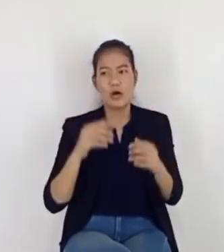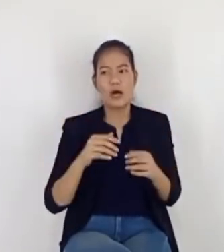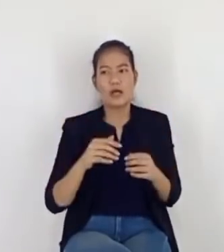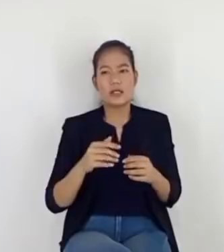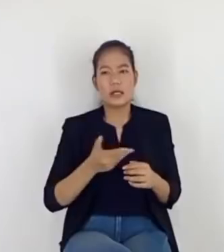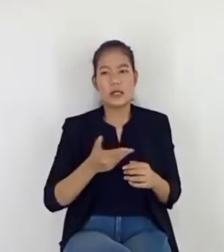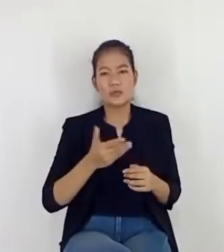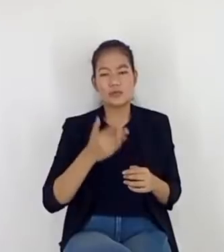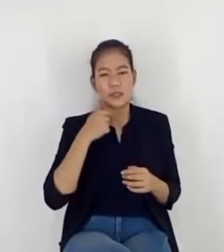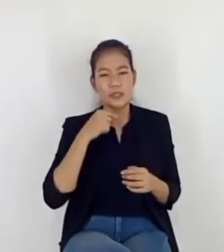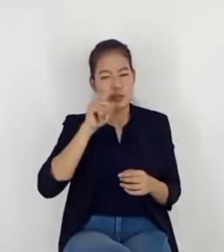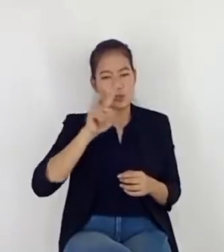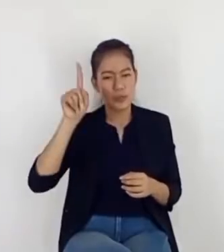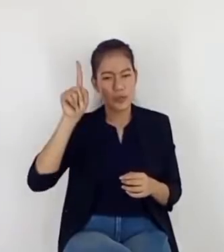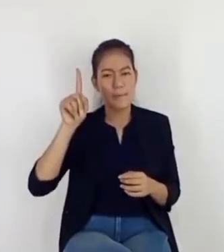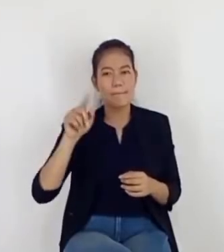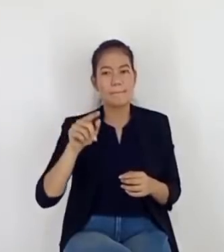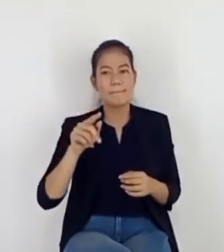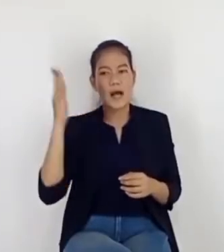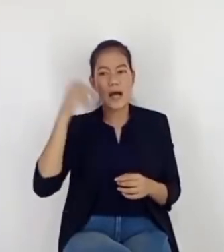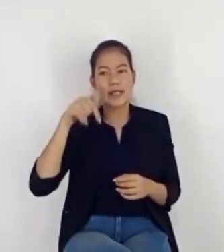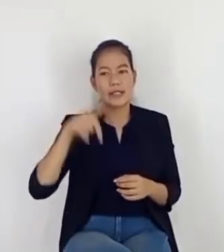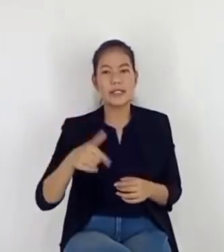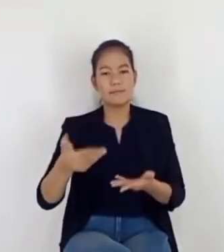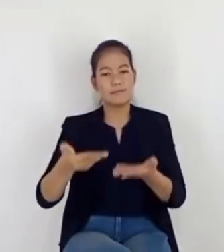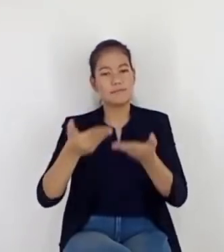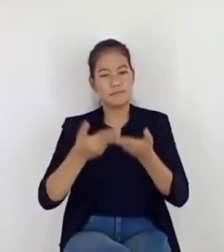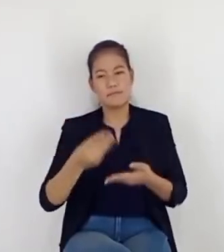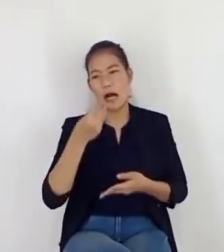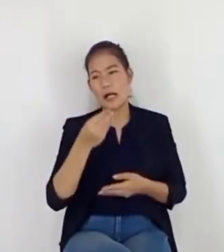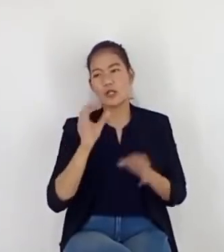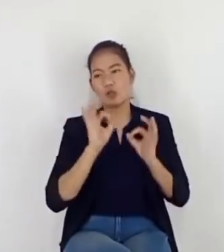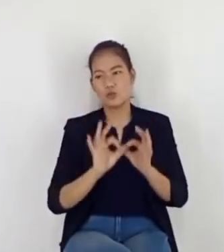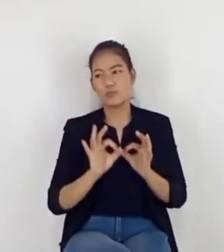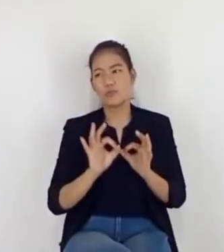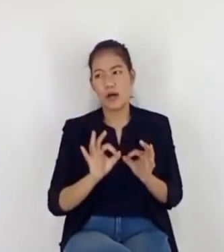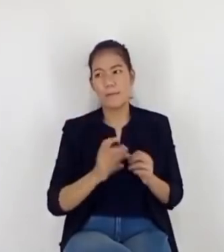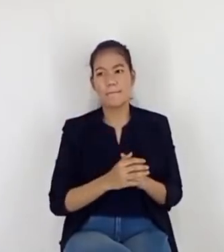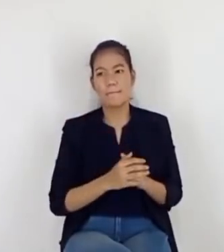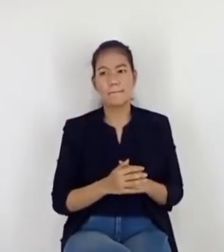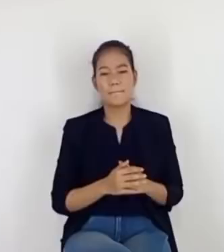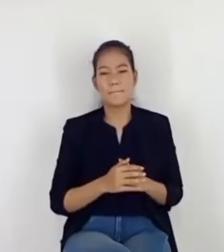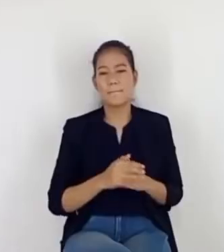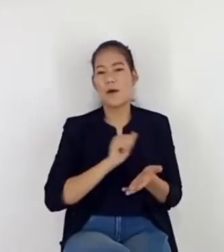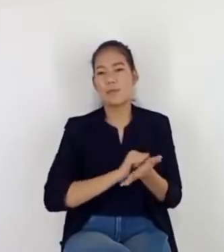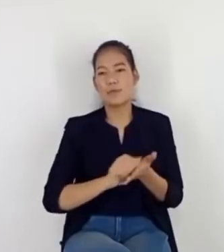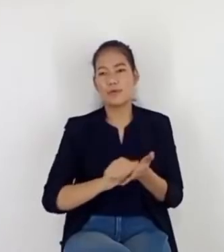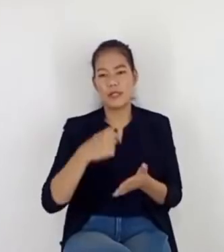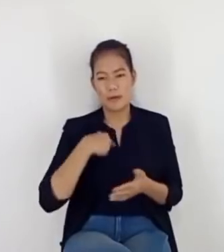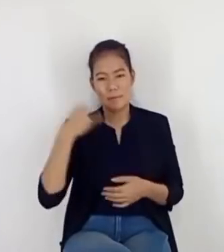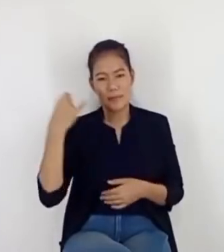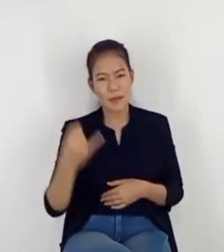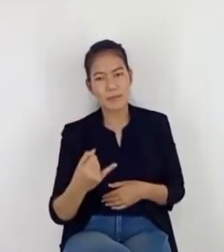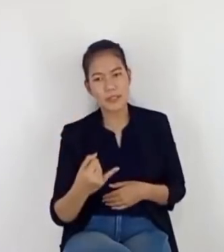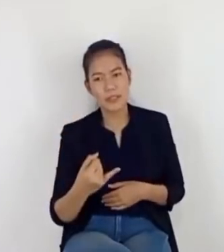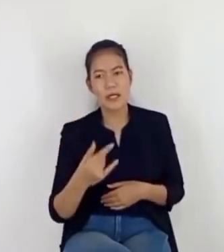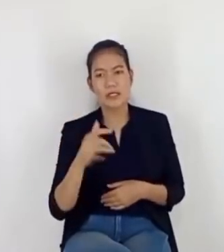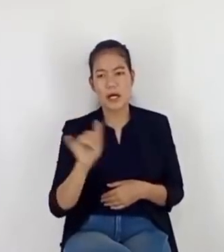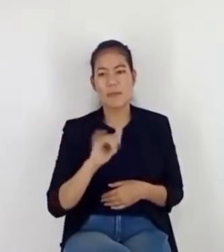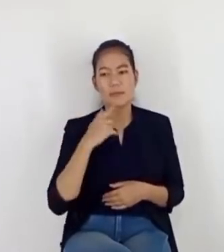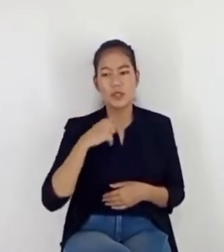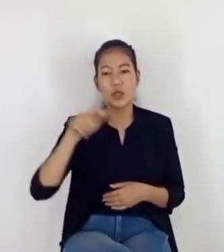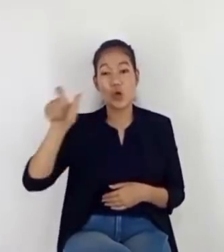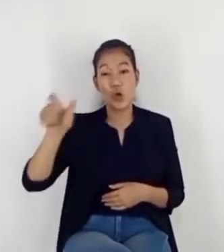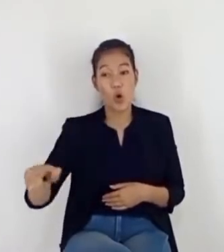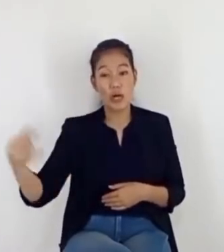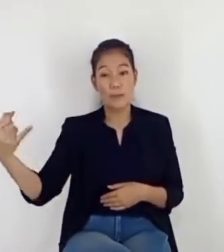seperti di surga. Berilah kami pada hari ini makanan kami yang secukupnya, Dan ampunilah kami akan kesalahan kami,